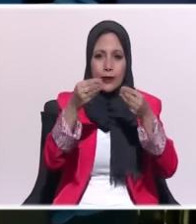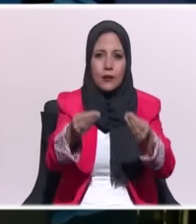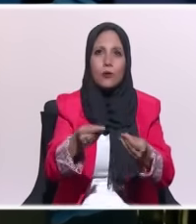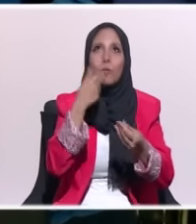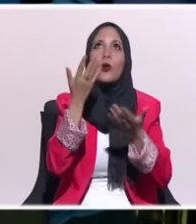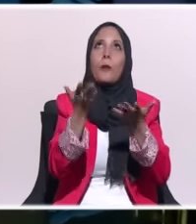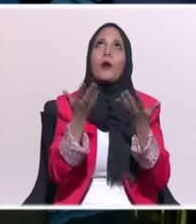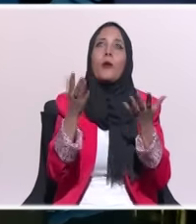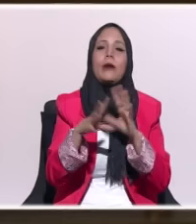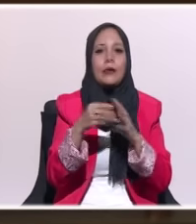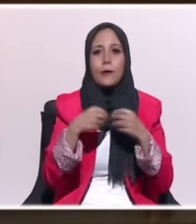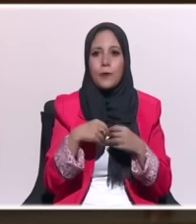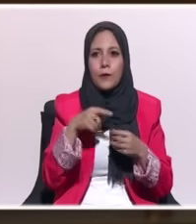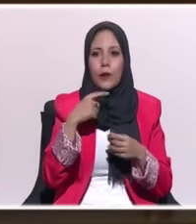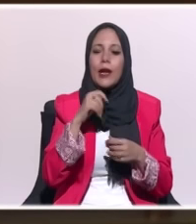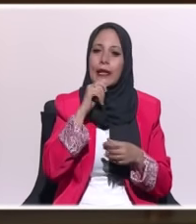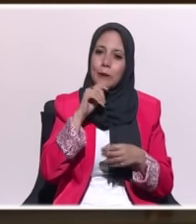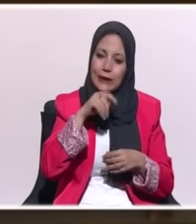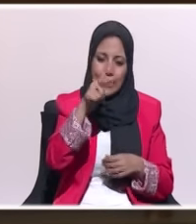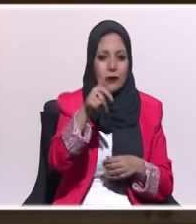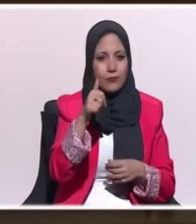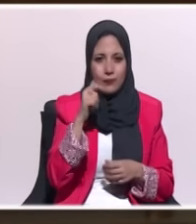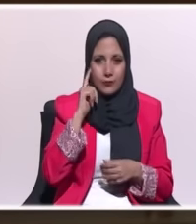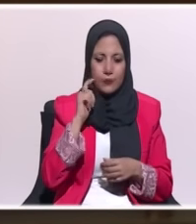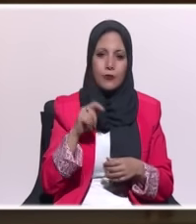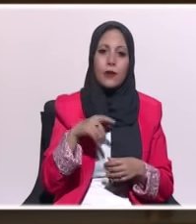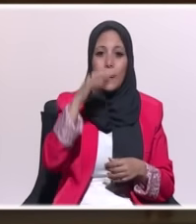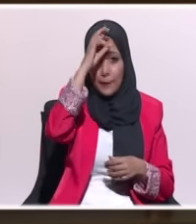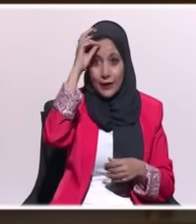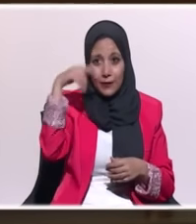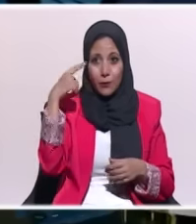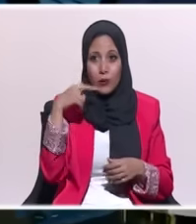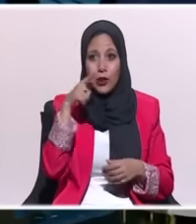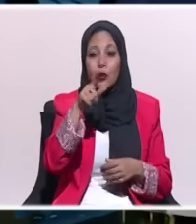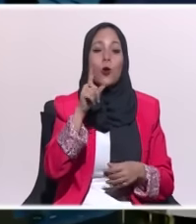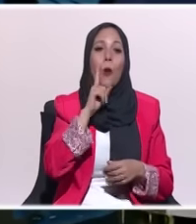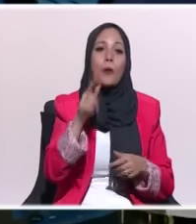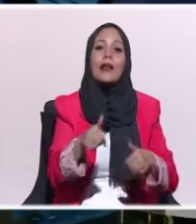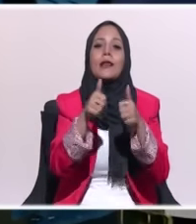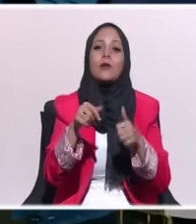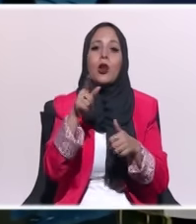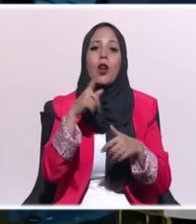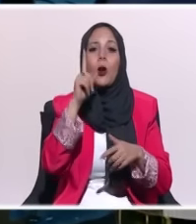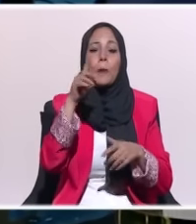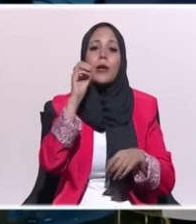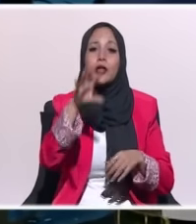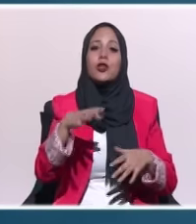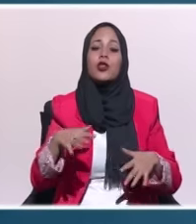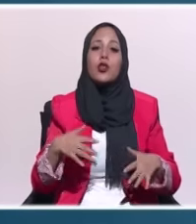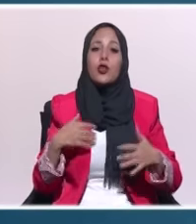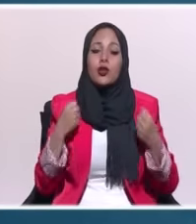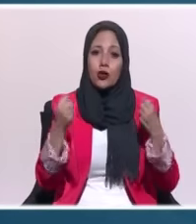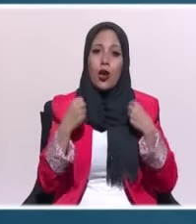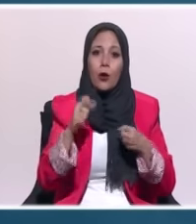رب. حاضر. يا رب. هي تستاهل تبقى ام مثاليه. اكيد طبعا. وعلى فكره انت فعلا ام مثاليه. ربنا يبارك. ربنا يديك الصحه. ربنا يبارك لك. يبارك لك